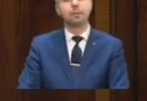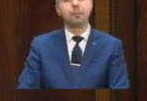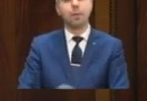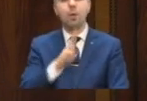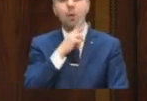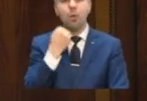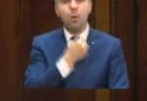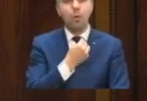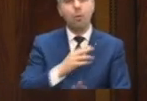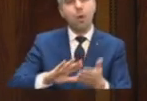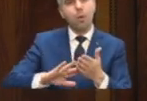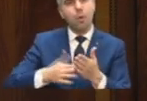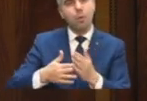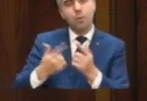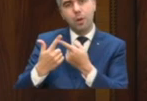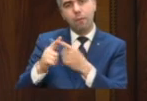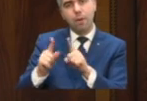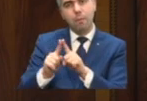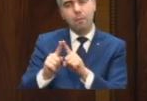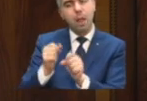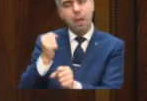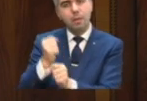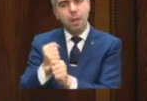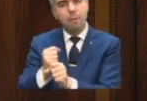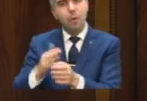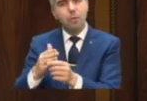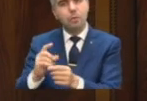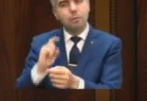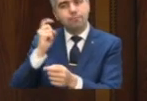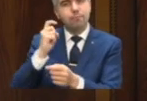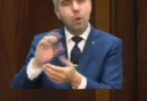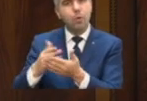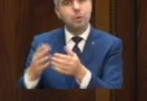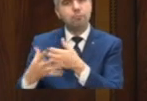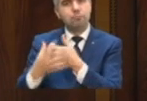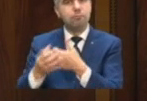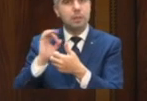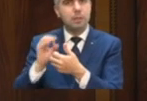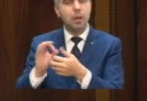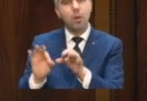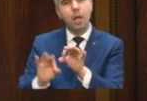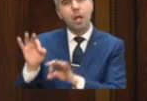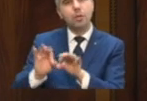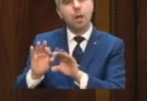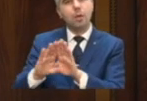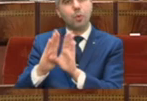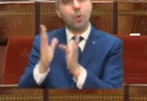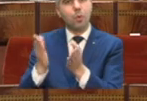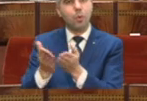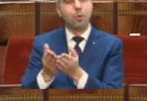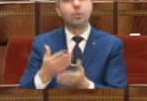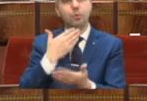الحكومة خضعت التجار وممارسي المهن الصغيرة لمساهمة جبائية موحدة، وبما أن هذا الإجراء السيدة النائبة